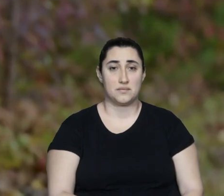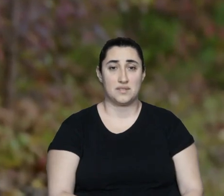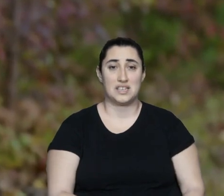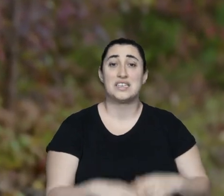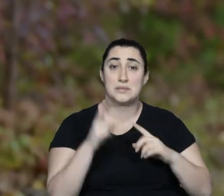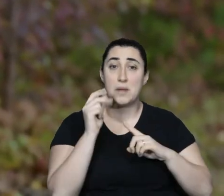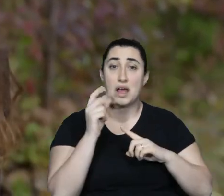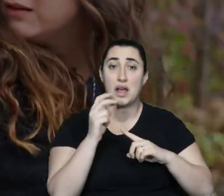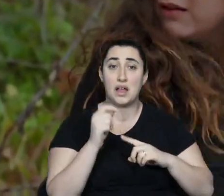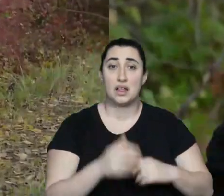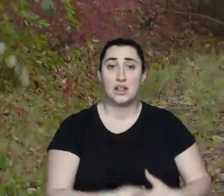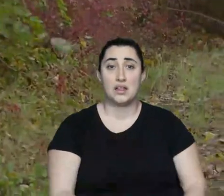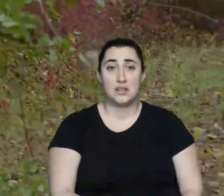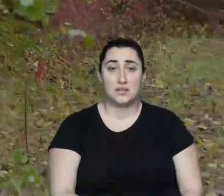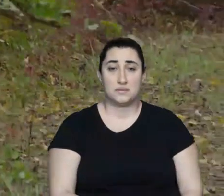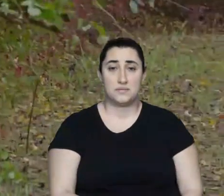İsmail.